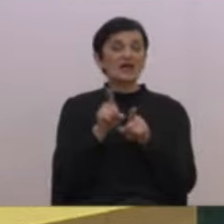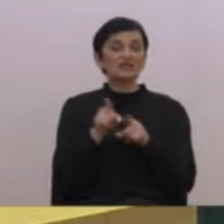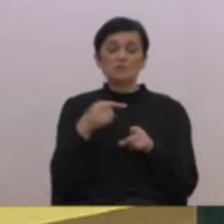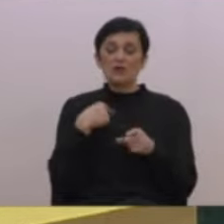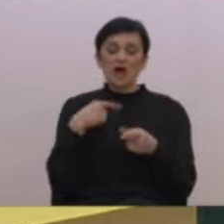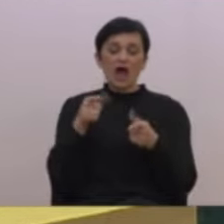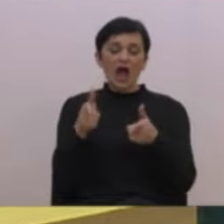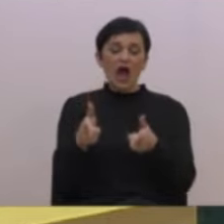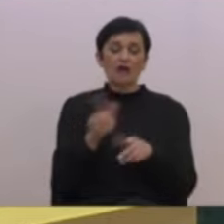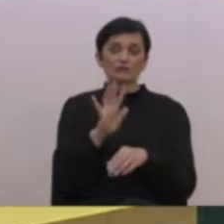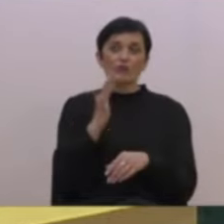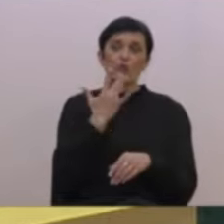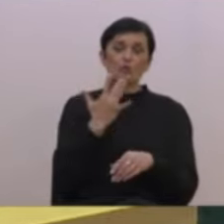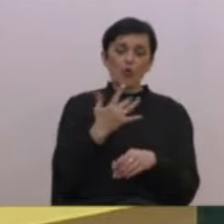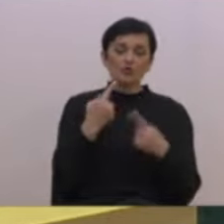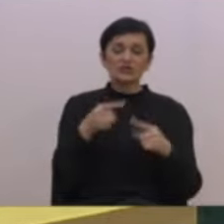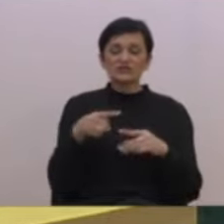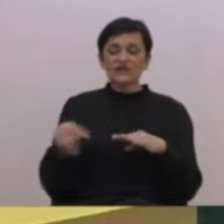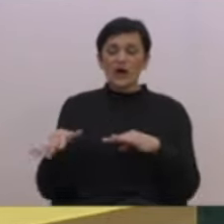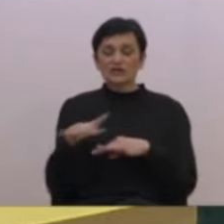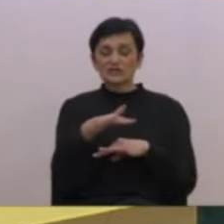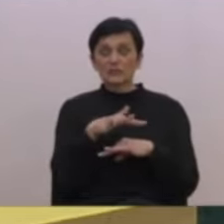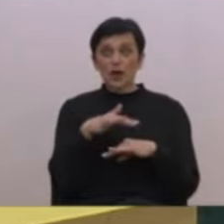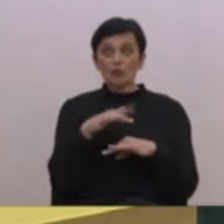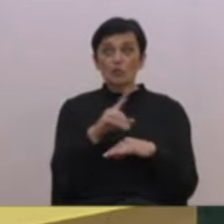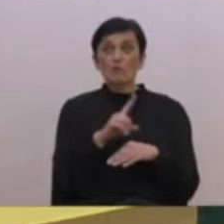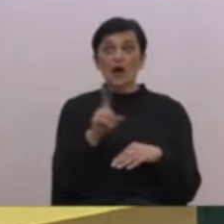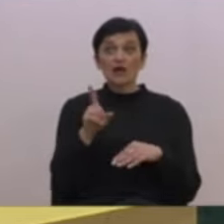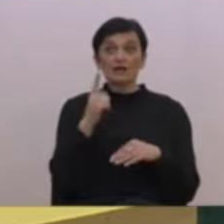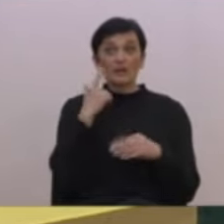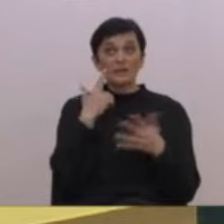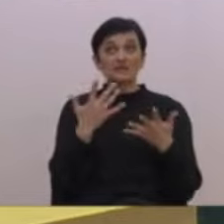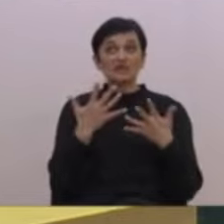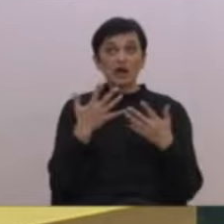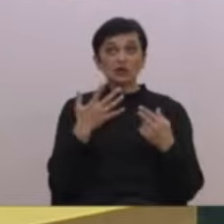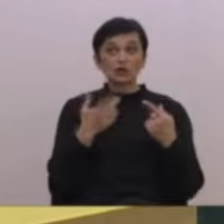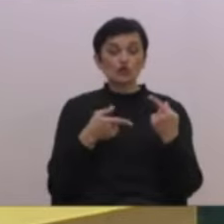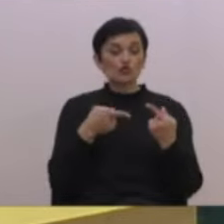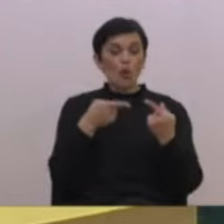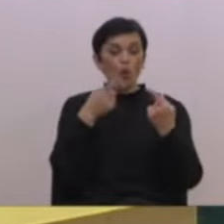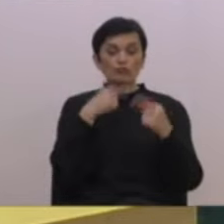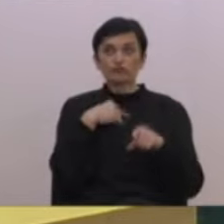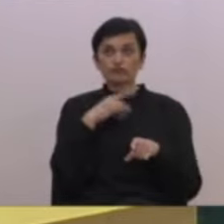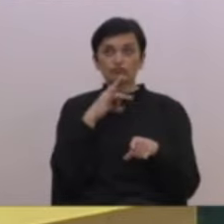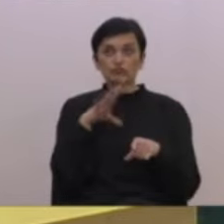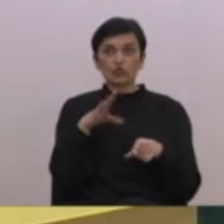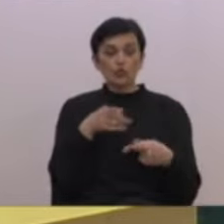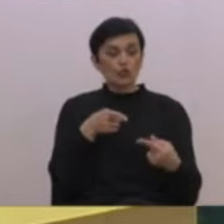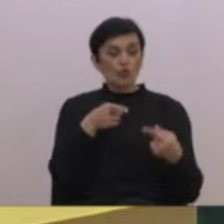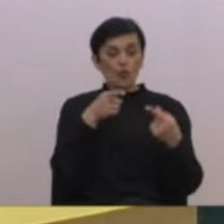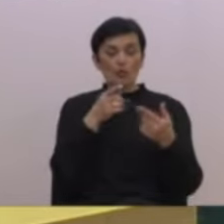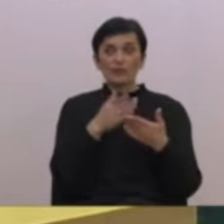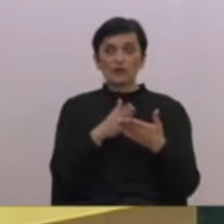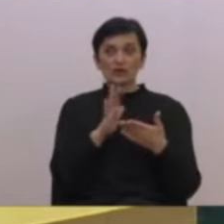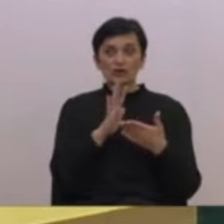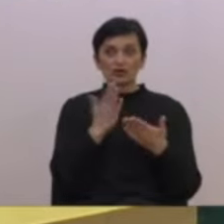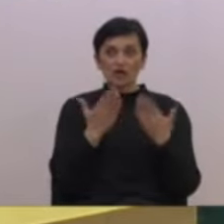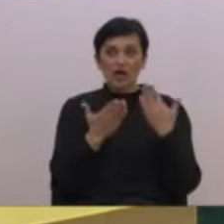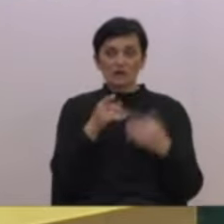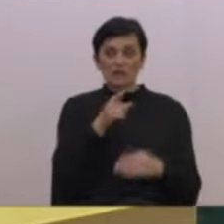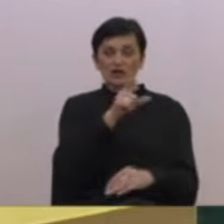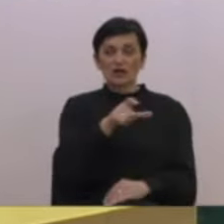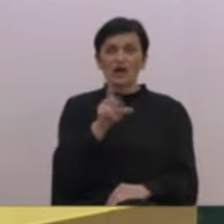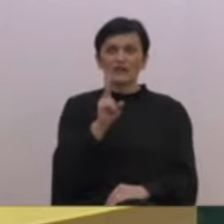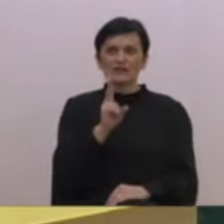problem, rogos politica și se rea spas pe roșii. Mă gata, s-a dialo complicie să așeva, anu, am șet cu așa și complicie are, istam, albat ishalhivic,